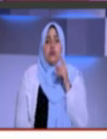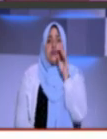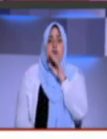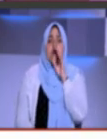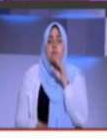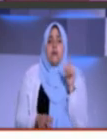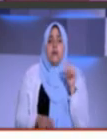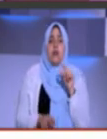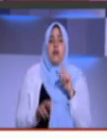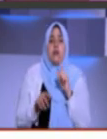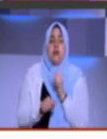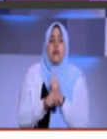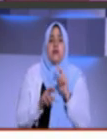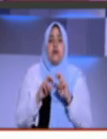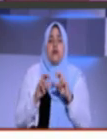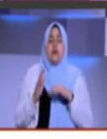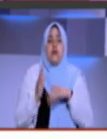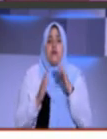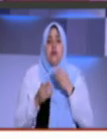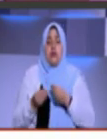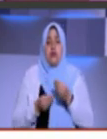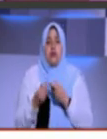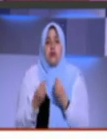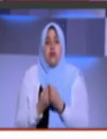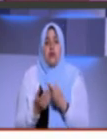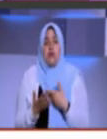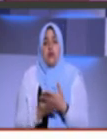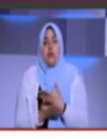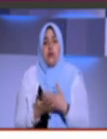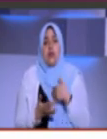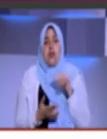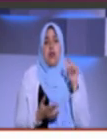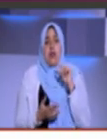الدراسات العليا في التسويق والاداره الاستراتيجيه للعلامات التجاريه بجامعه جورج واشنطن.